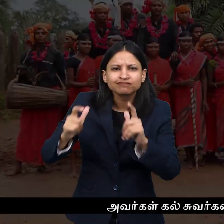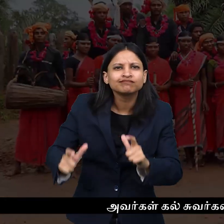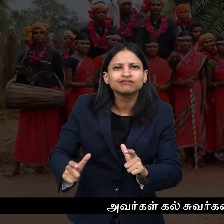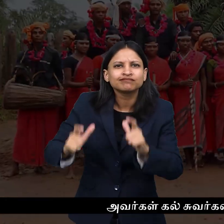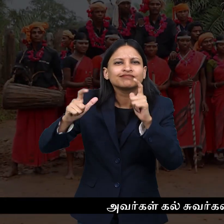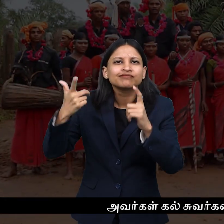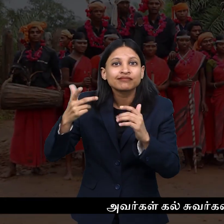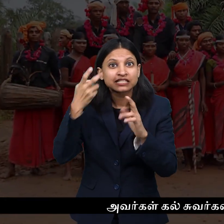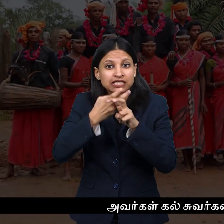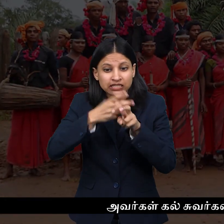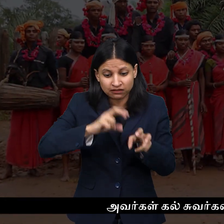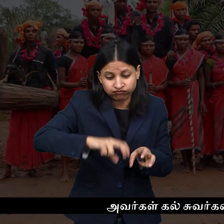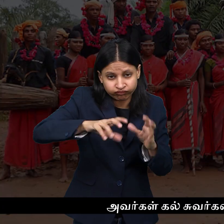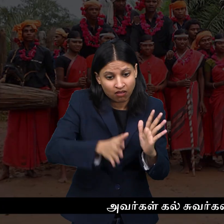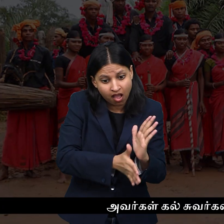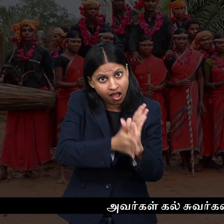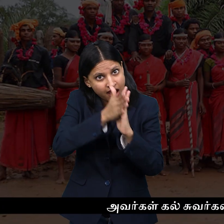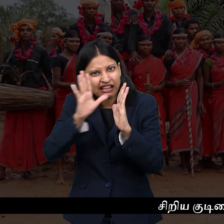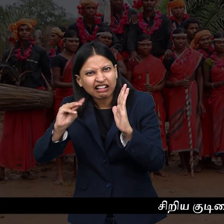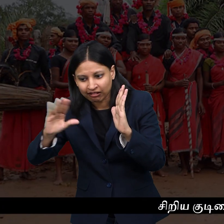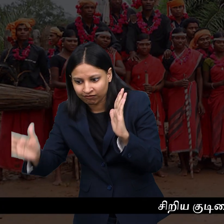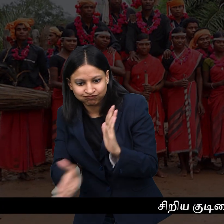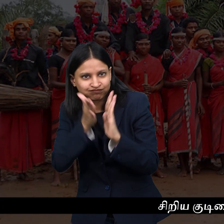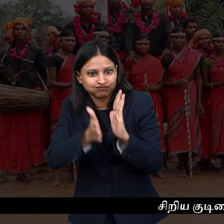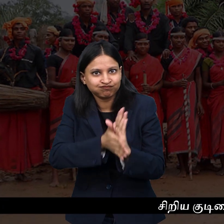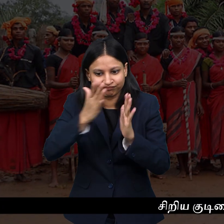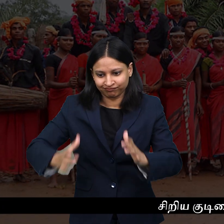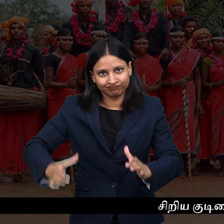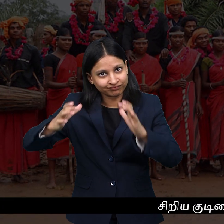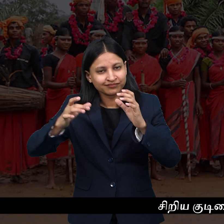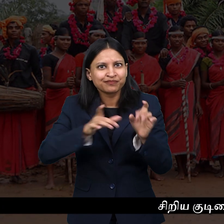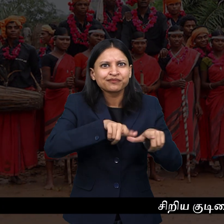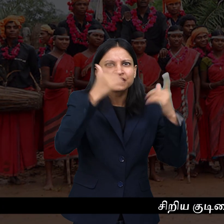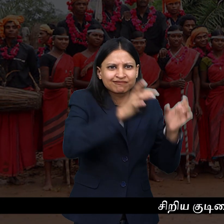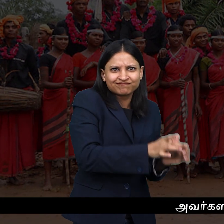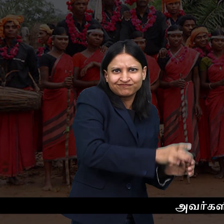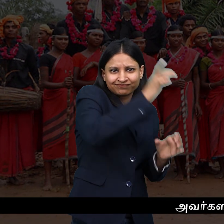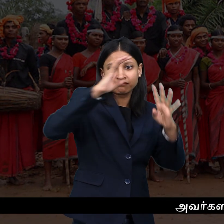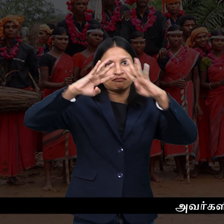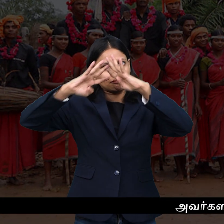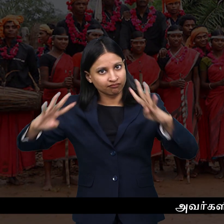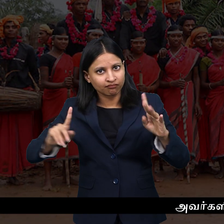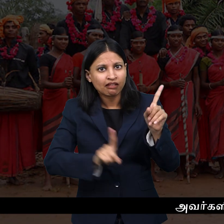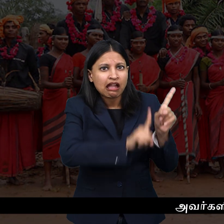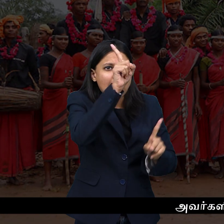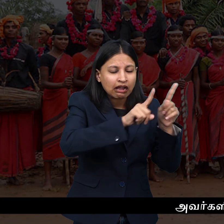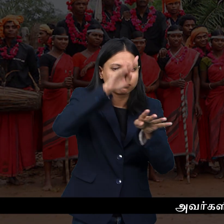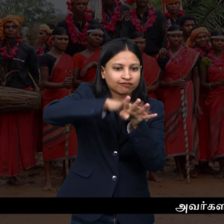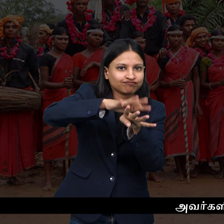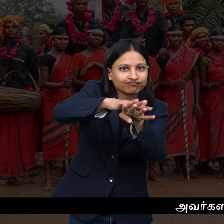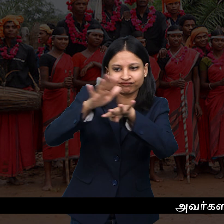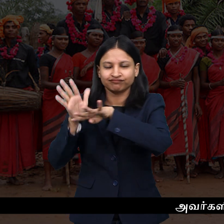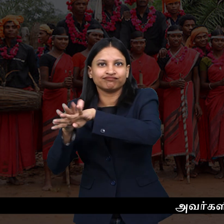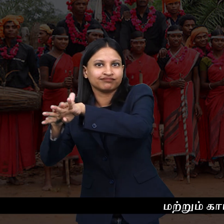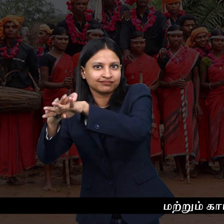கொண்டுள்ளனர். அவர்கள் கல் சுவர்கள் மற்றும் மண்ணை பயன்படுத்தி சிறிய குடிசைகளை கட்டுகிறார்கள். அவர்களின் கூரைகள்